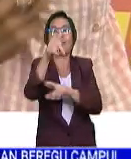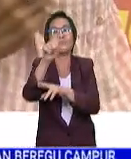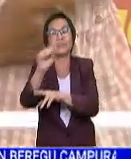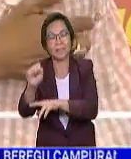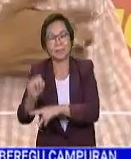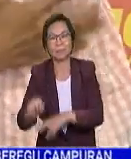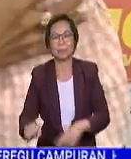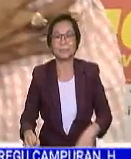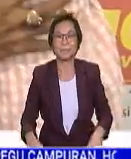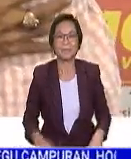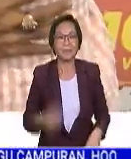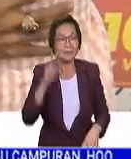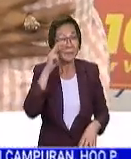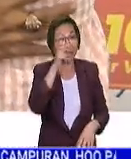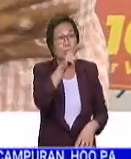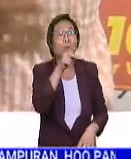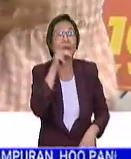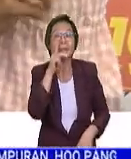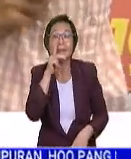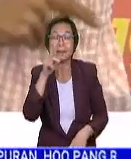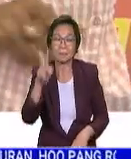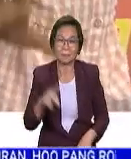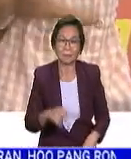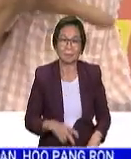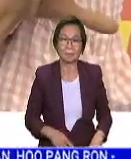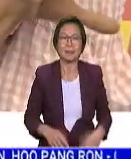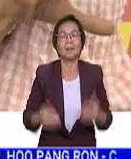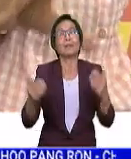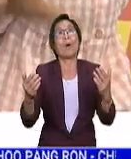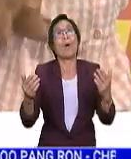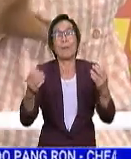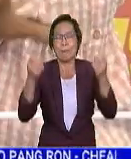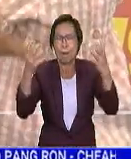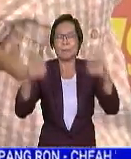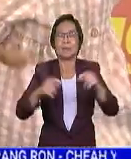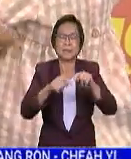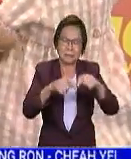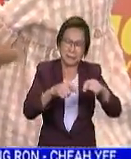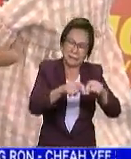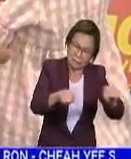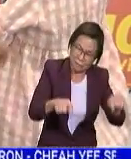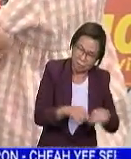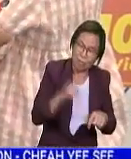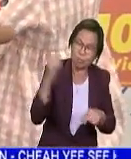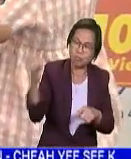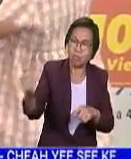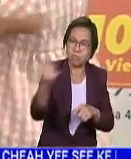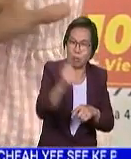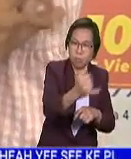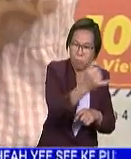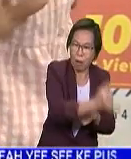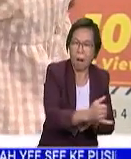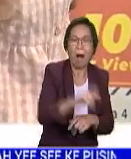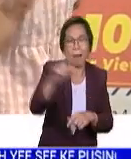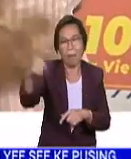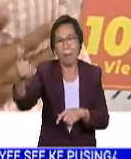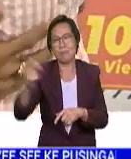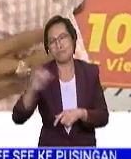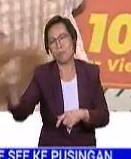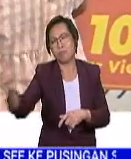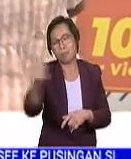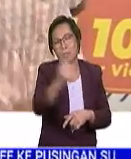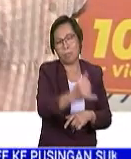sop saya tengok tempat ni pun Kedah Alhamdulillah banyak tempat macam saya pergi Hotel pergi orang kata tempat-tempat lain